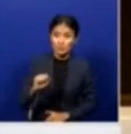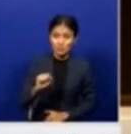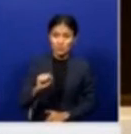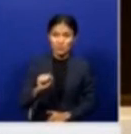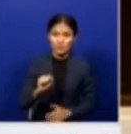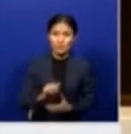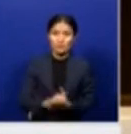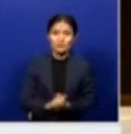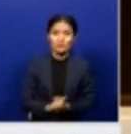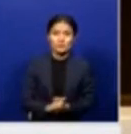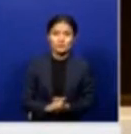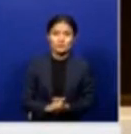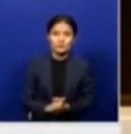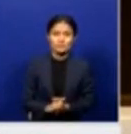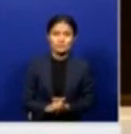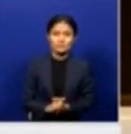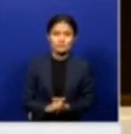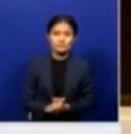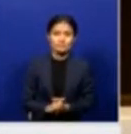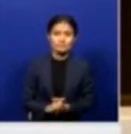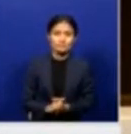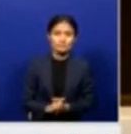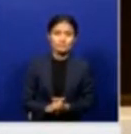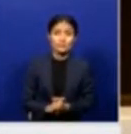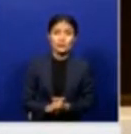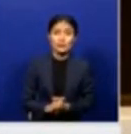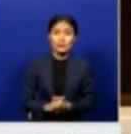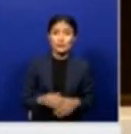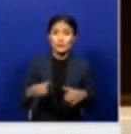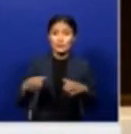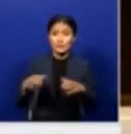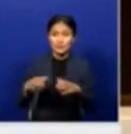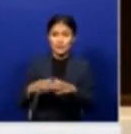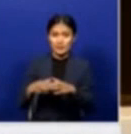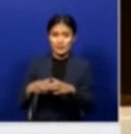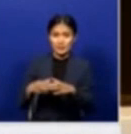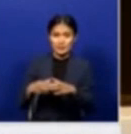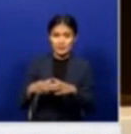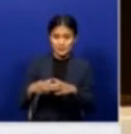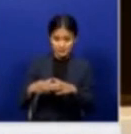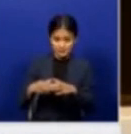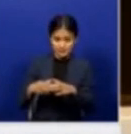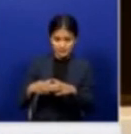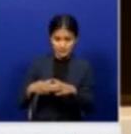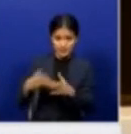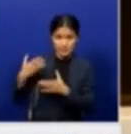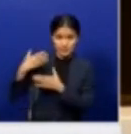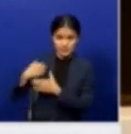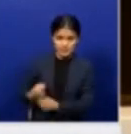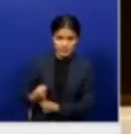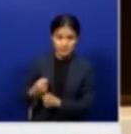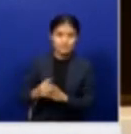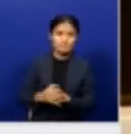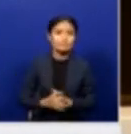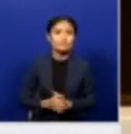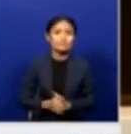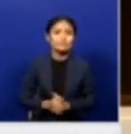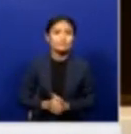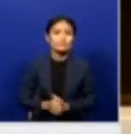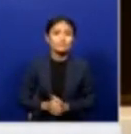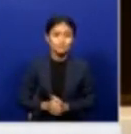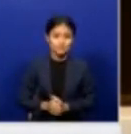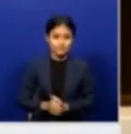ชื่อสังกัดพรรคประชาธิปัตย์ในเรื่องของกฎหมายทั้ง3ฉบับนี้น